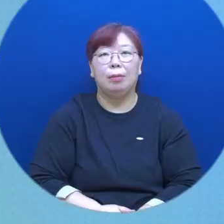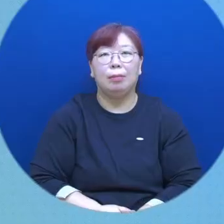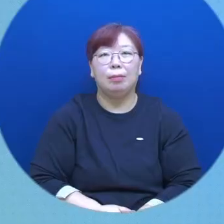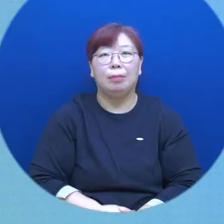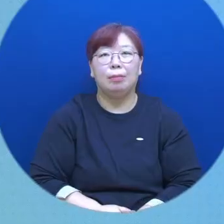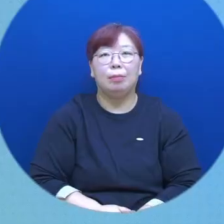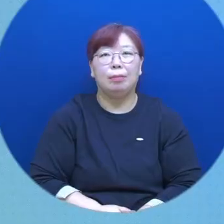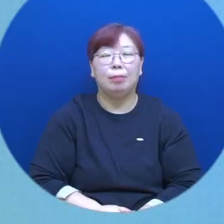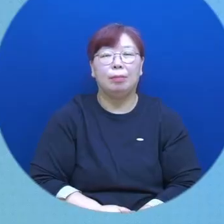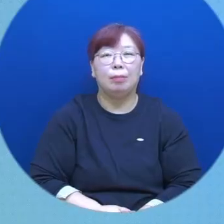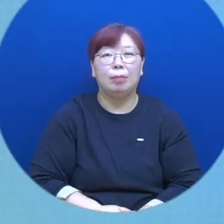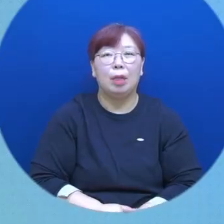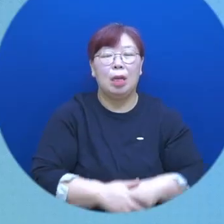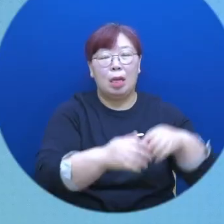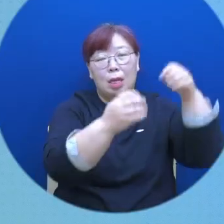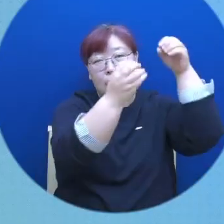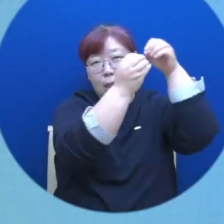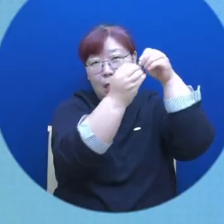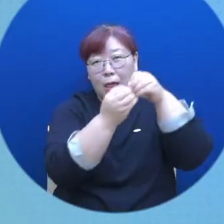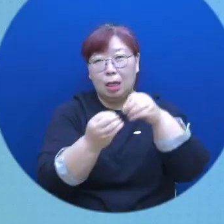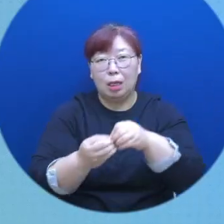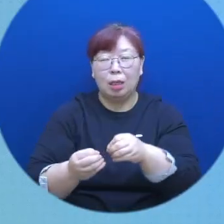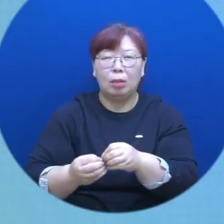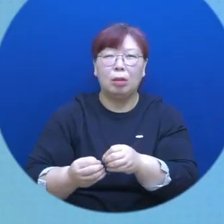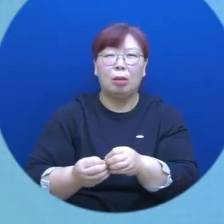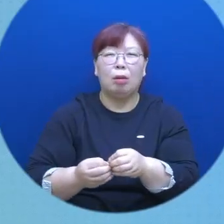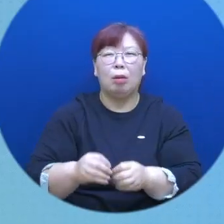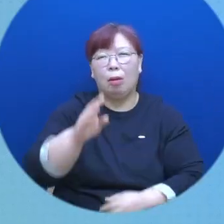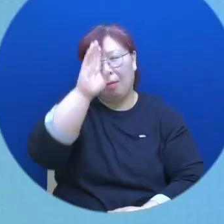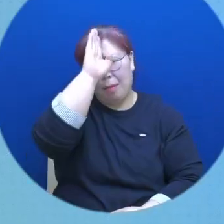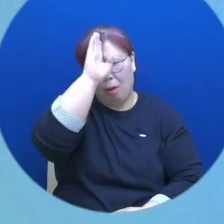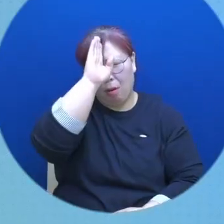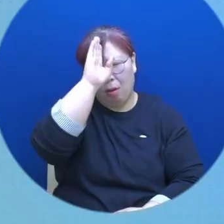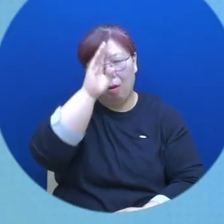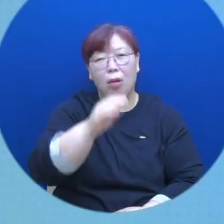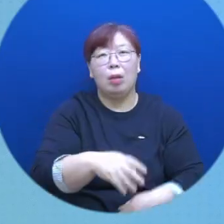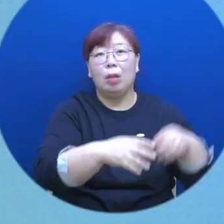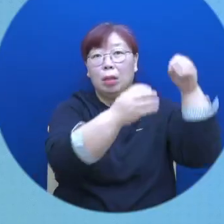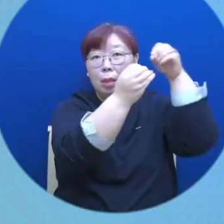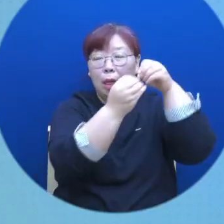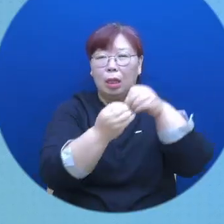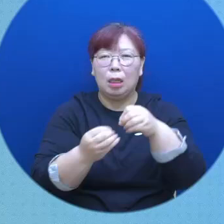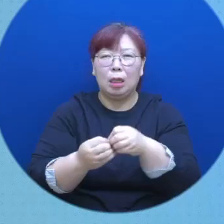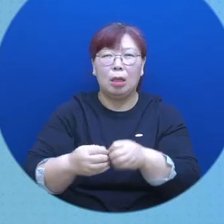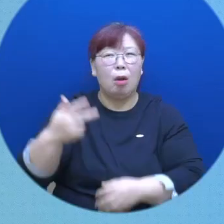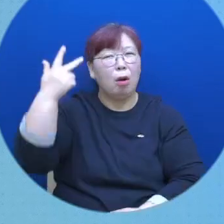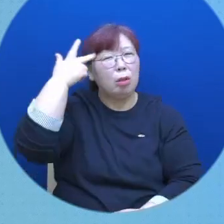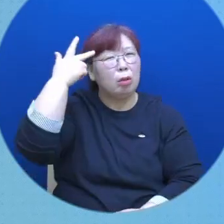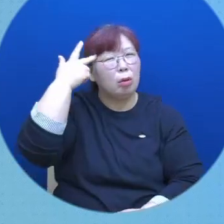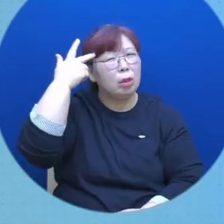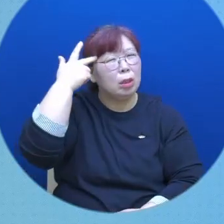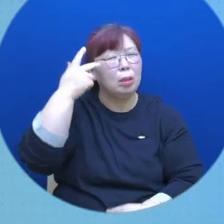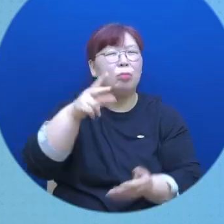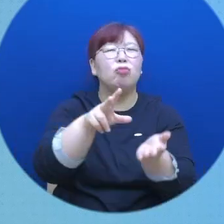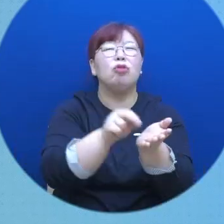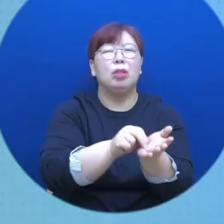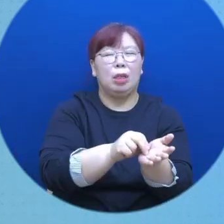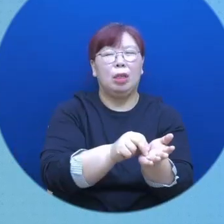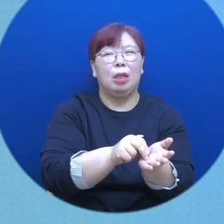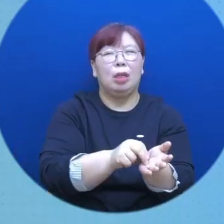주민들은 대를 이어 질병, 대를 이어 정신분열, 대를 이어